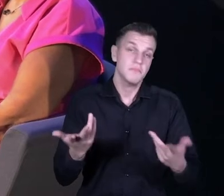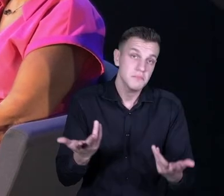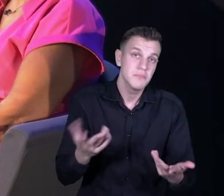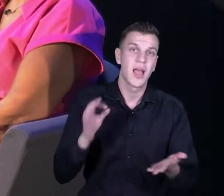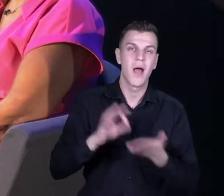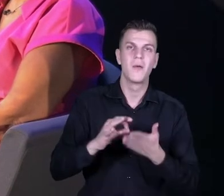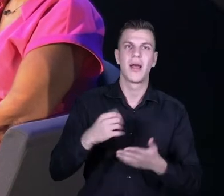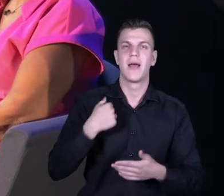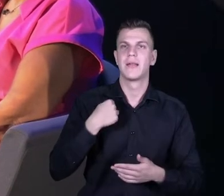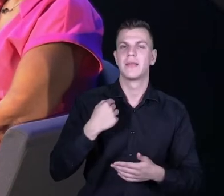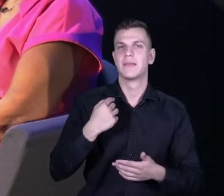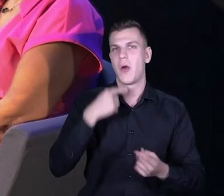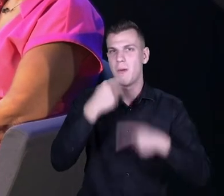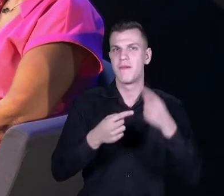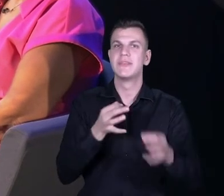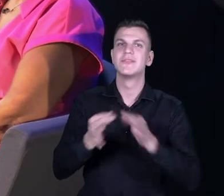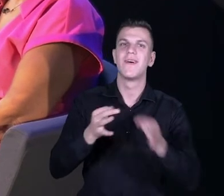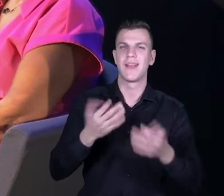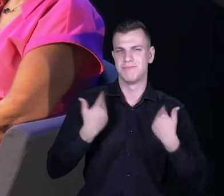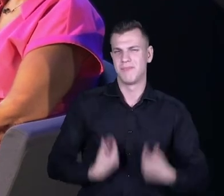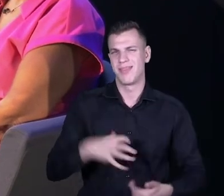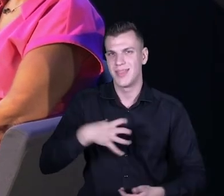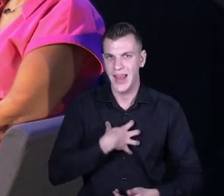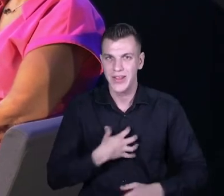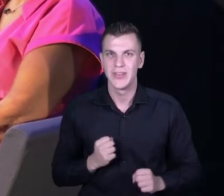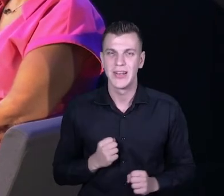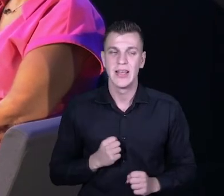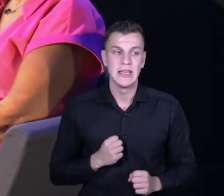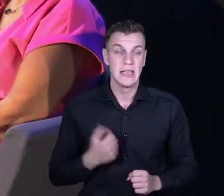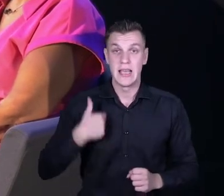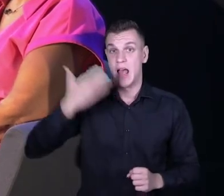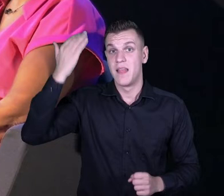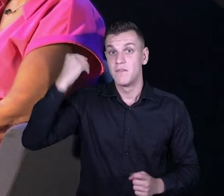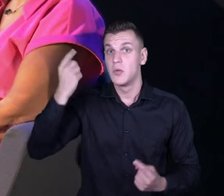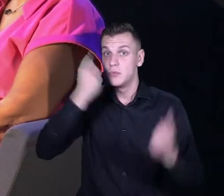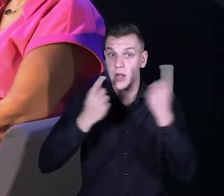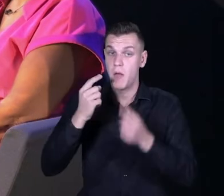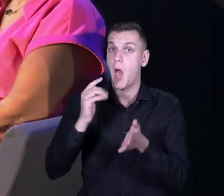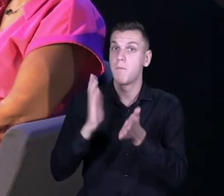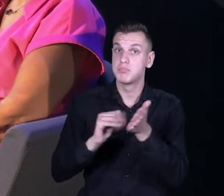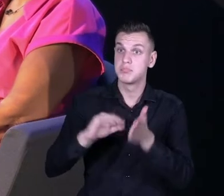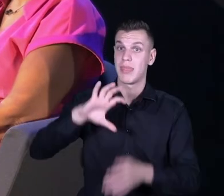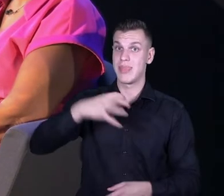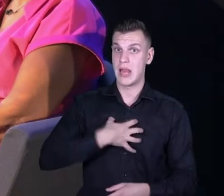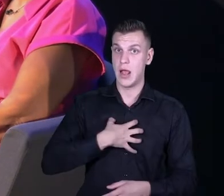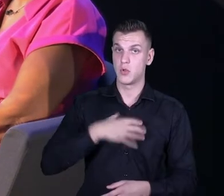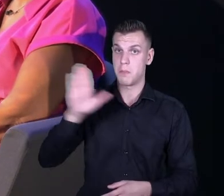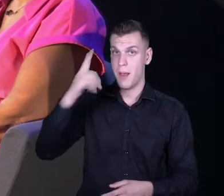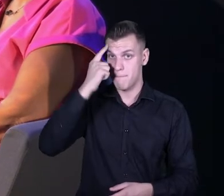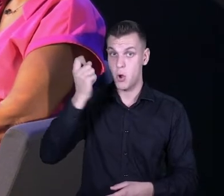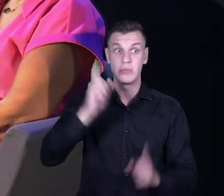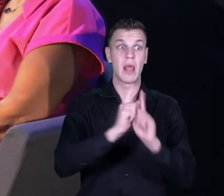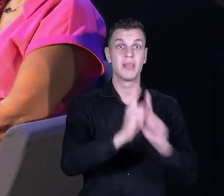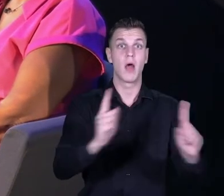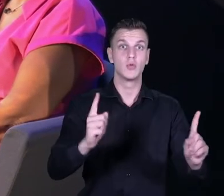osobistego dyrektorskiego życia. Kiedyś dawniej wydawało mi się, że jak dyrektor ma jakiś pomysł, który przedstawi swoim